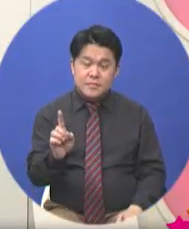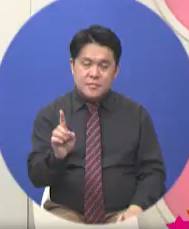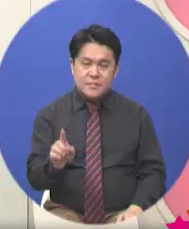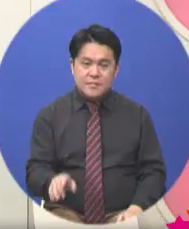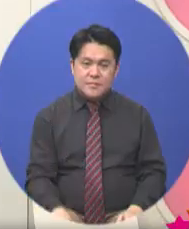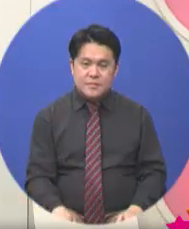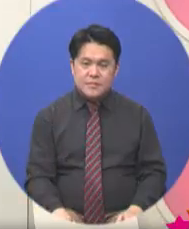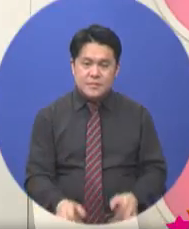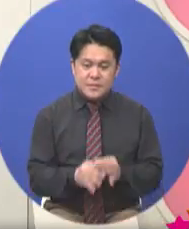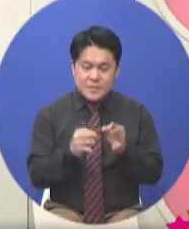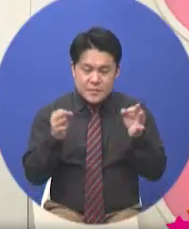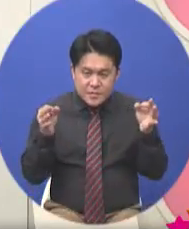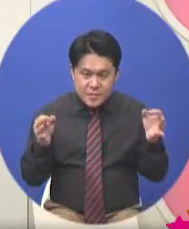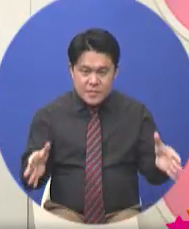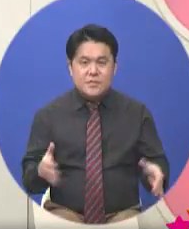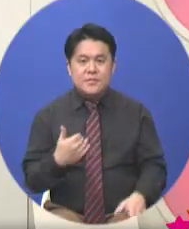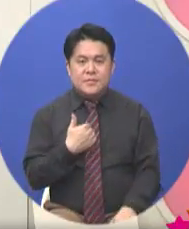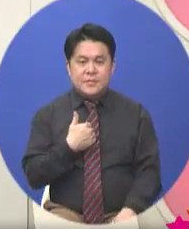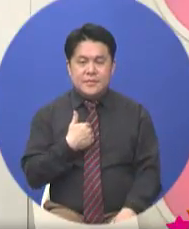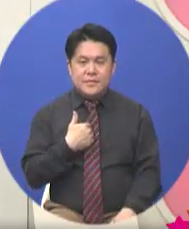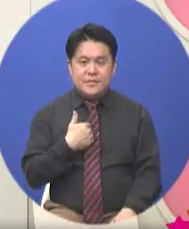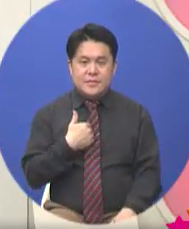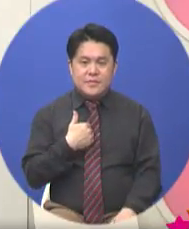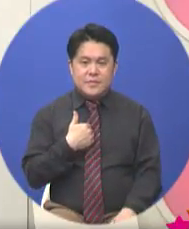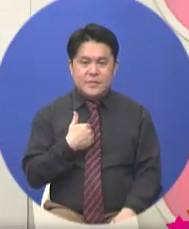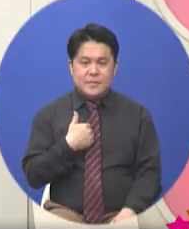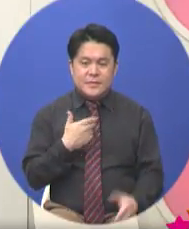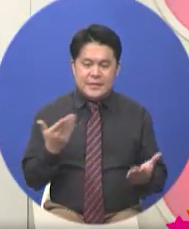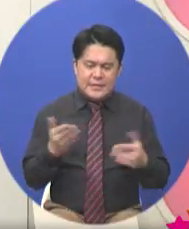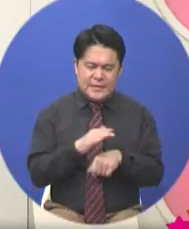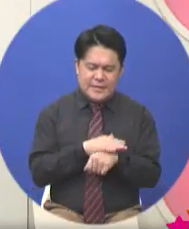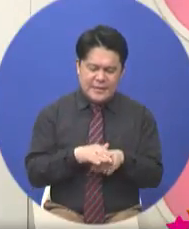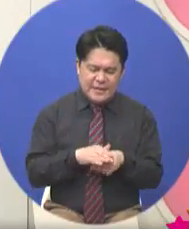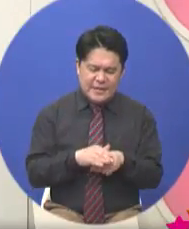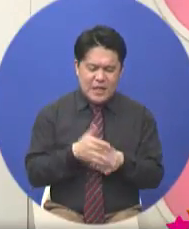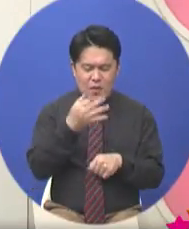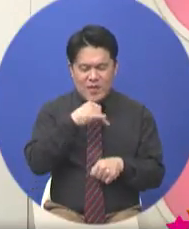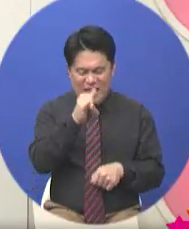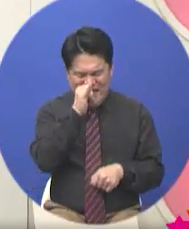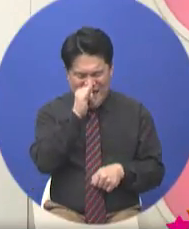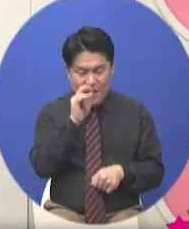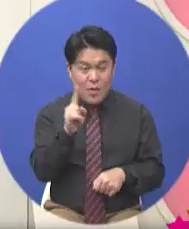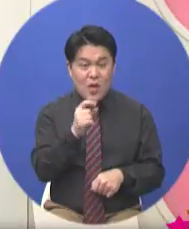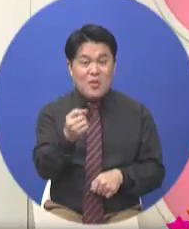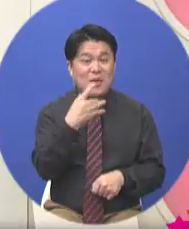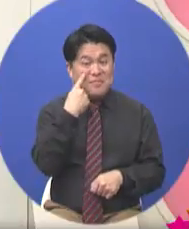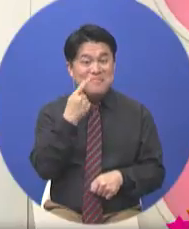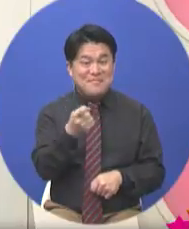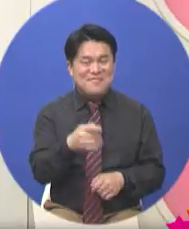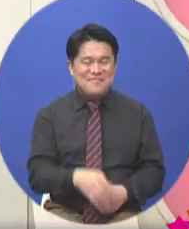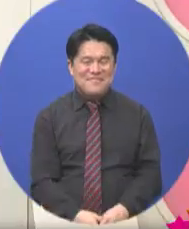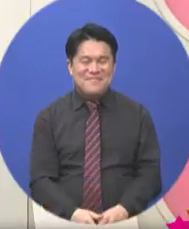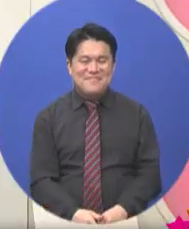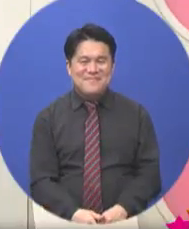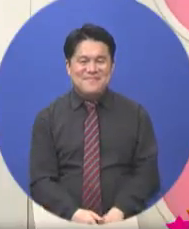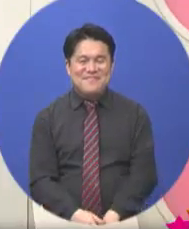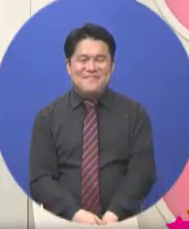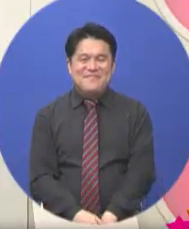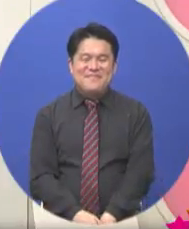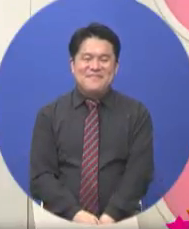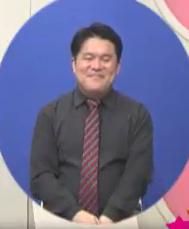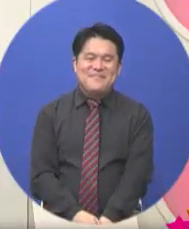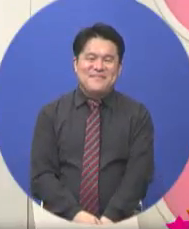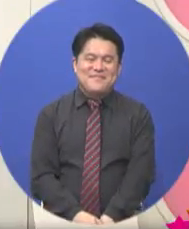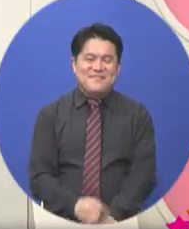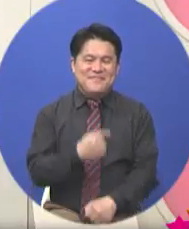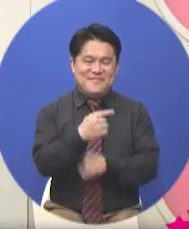어머님께서는 그동안 내가 올해는 이 일은 참 잘했다 하는 게 있다면 어떤 일일까요? 제